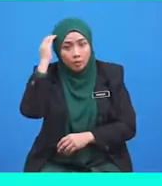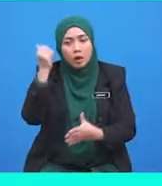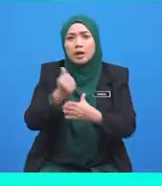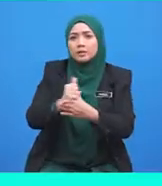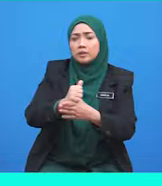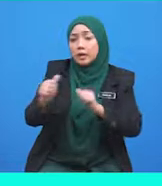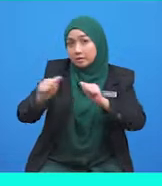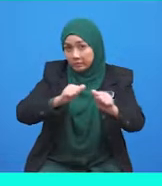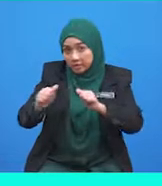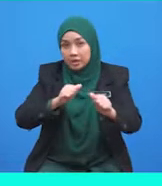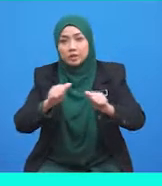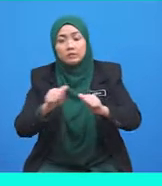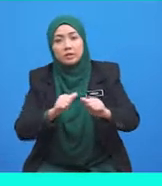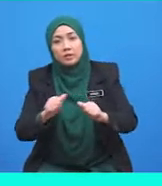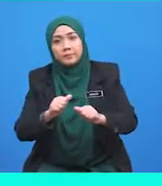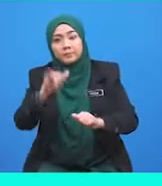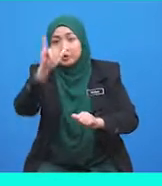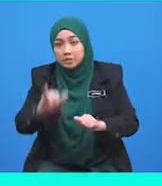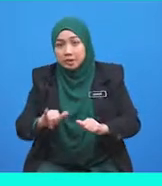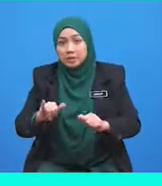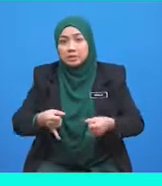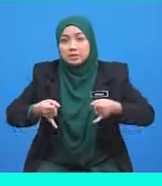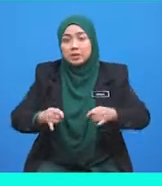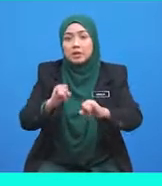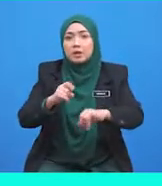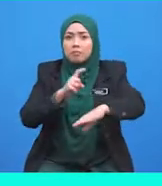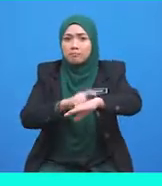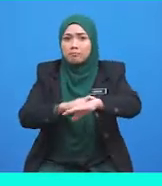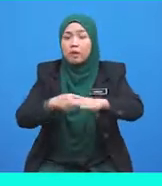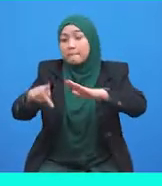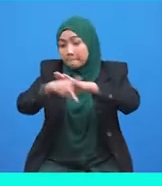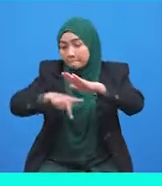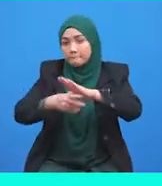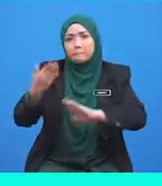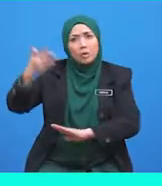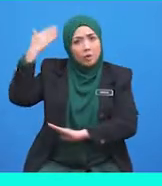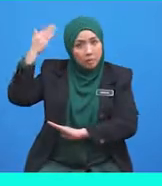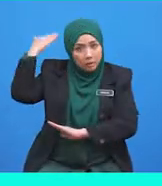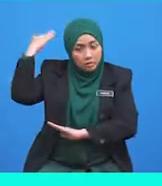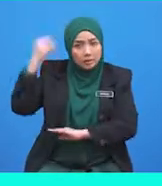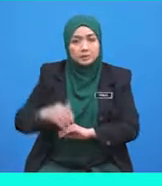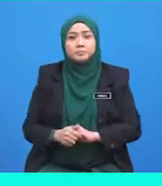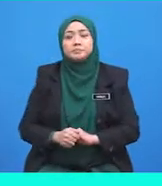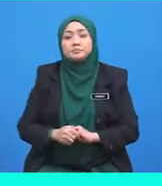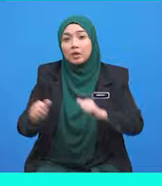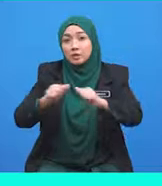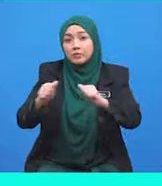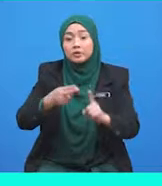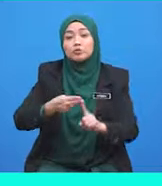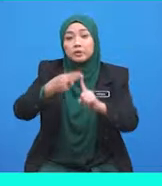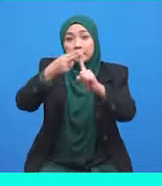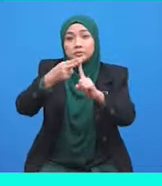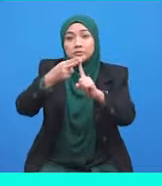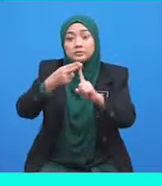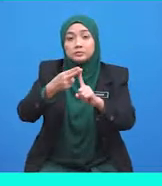antara aktiviti-aktiviti yang dijalankan pada zaman prasejarah. Aktiviti utama mereka